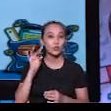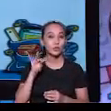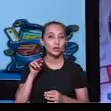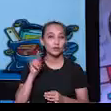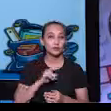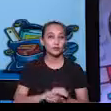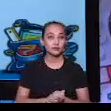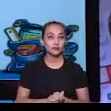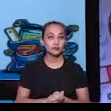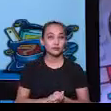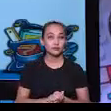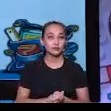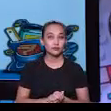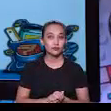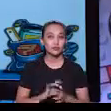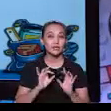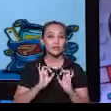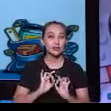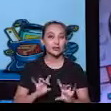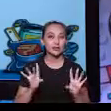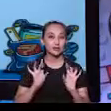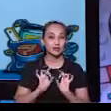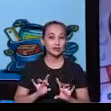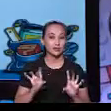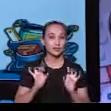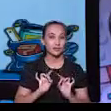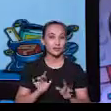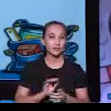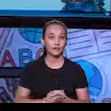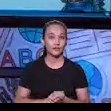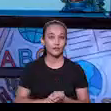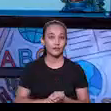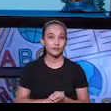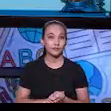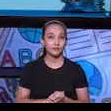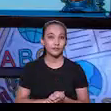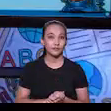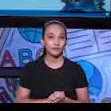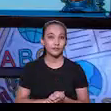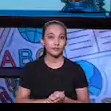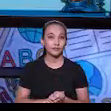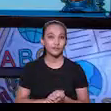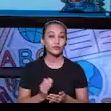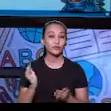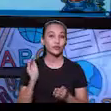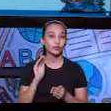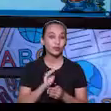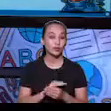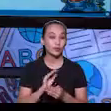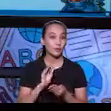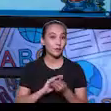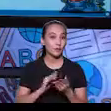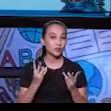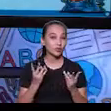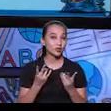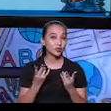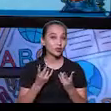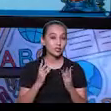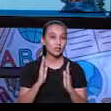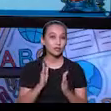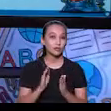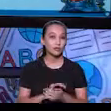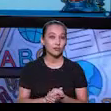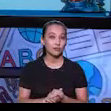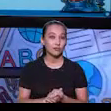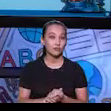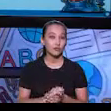нас учитель. Рассказал. Рассказал. Мы сюда добавок не поставили. Если